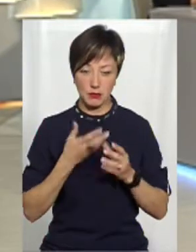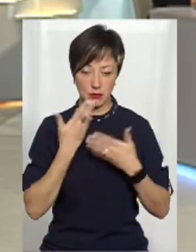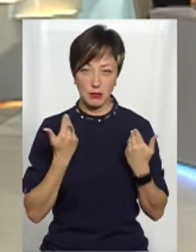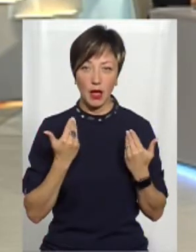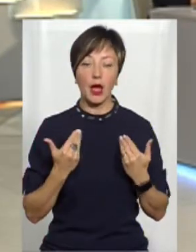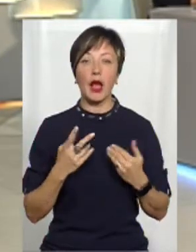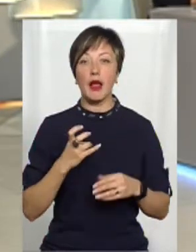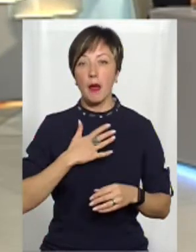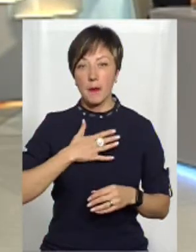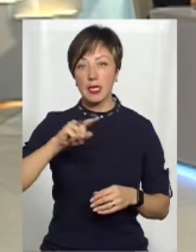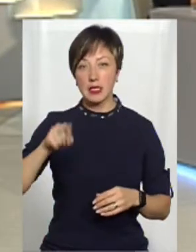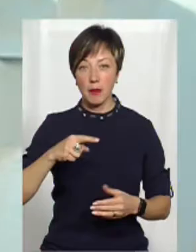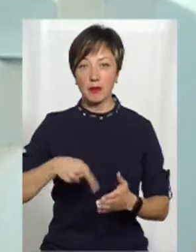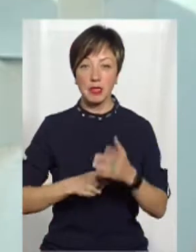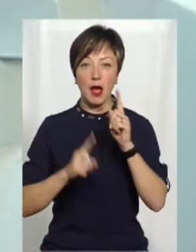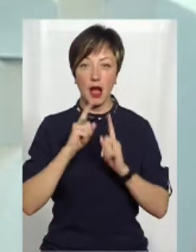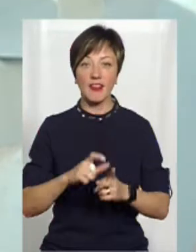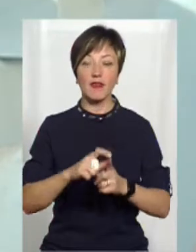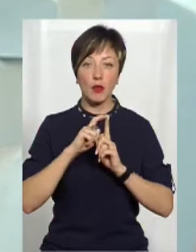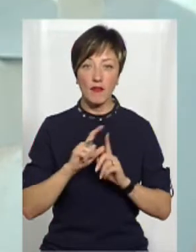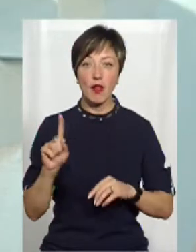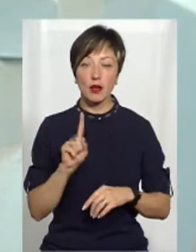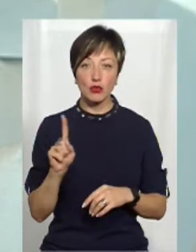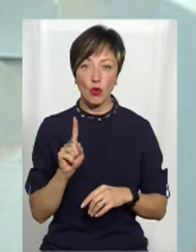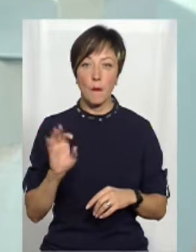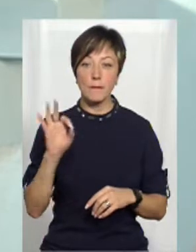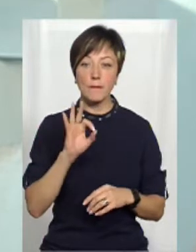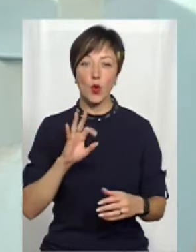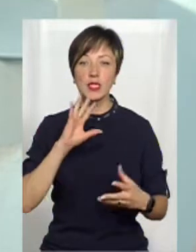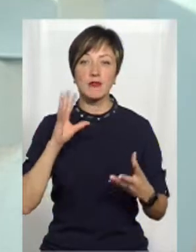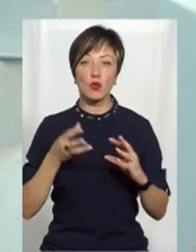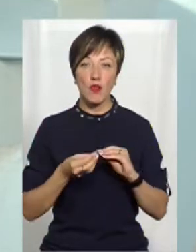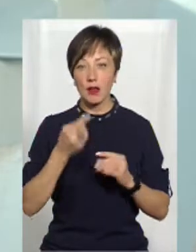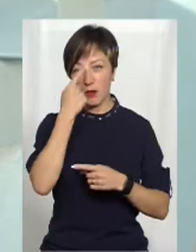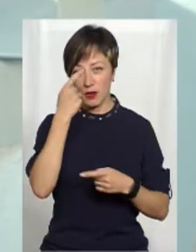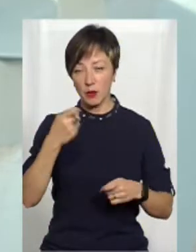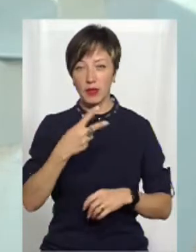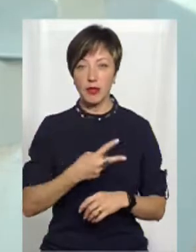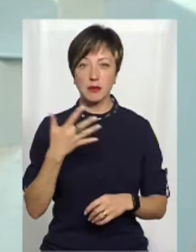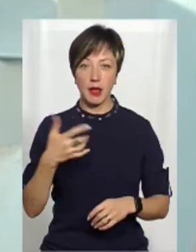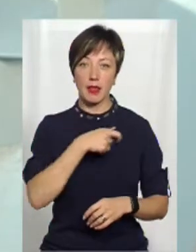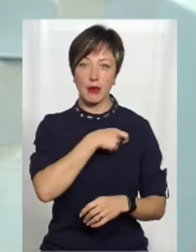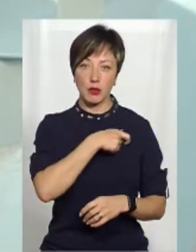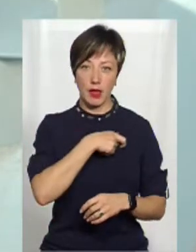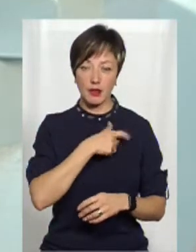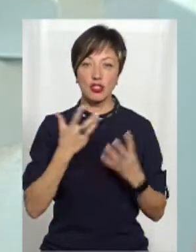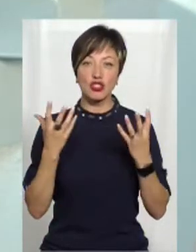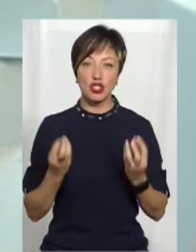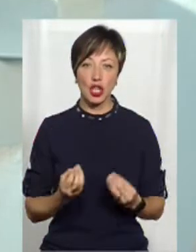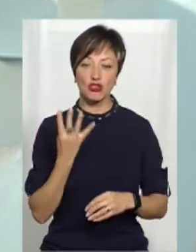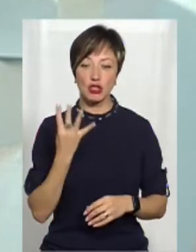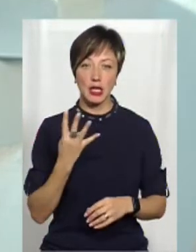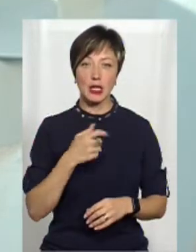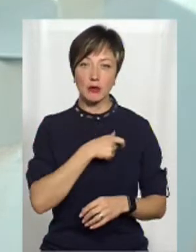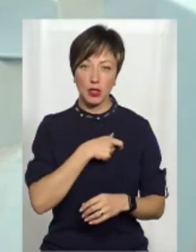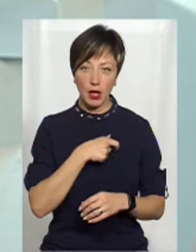на мій запит міська рада відповіла, що про звітування її повідомили 25 депутатів. Тобто ще 4